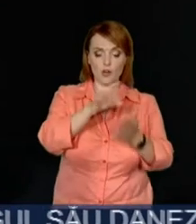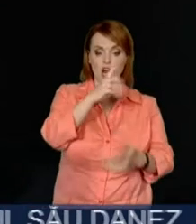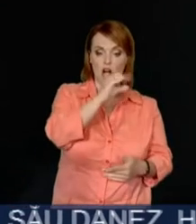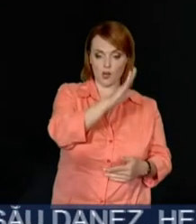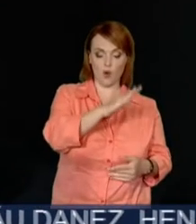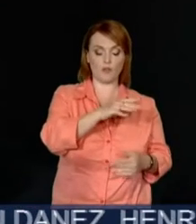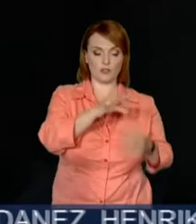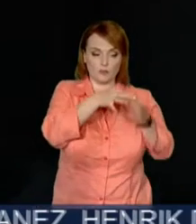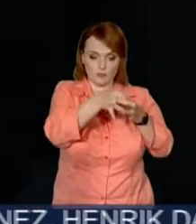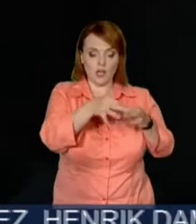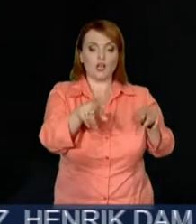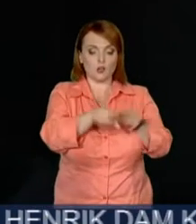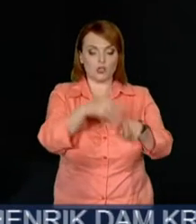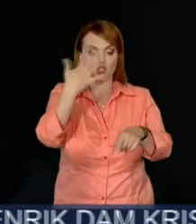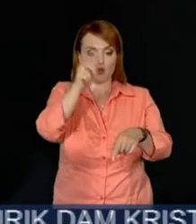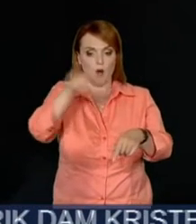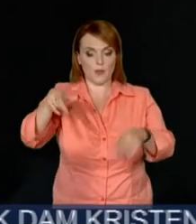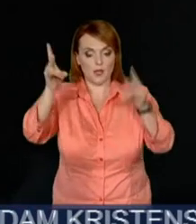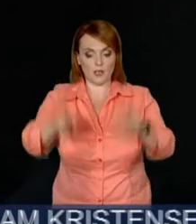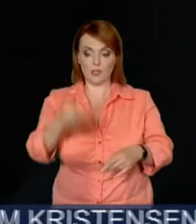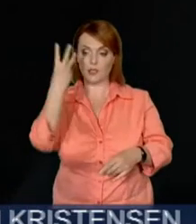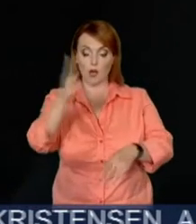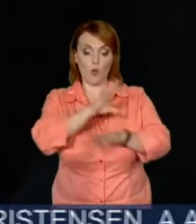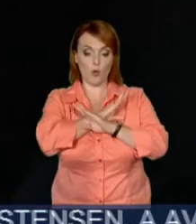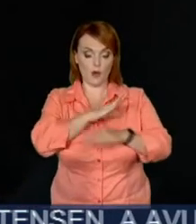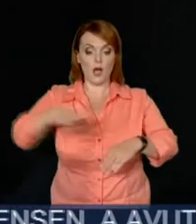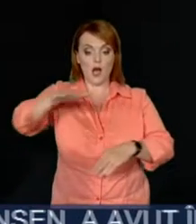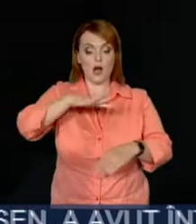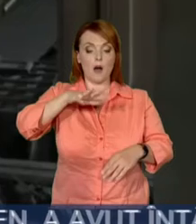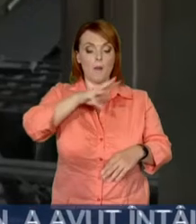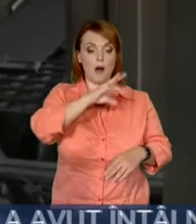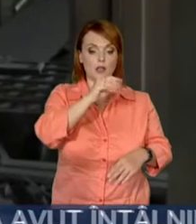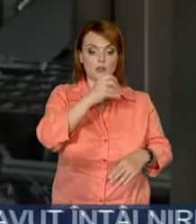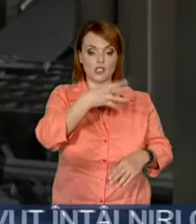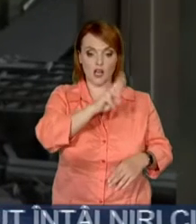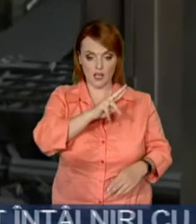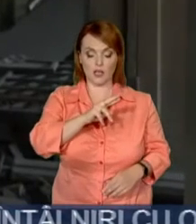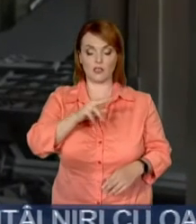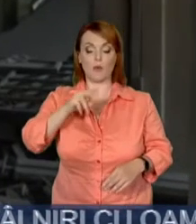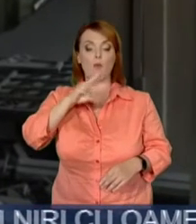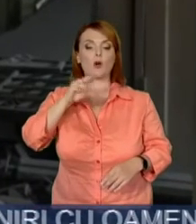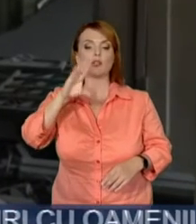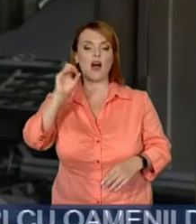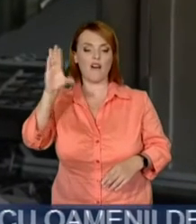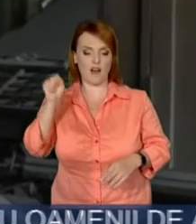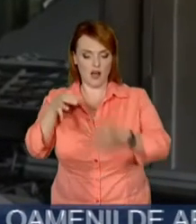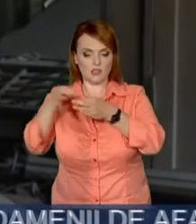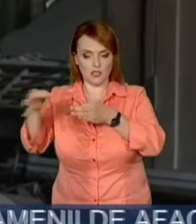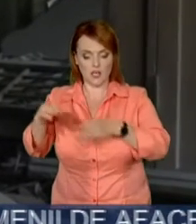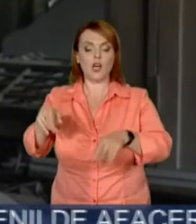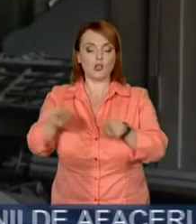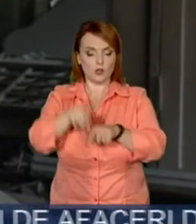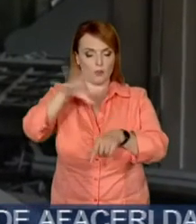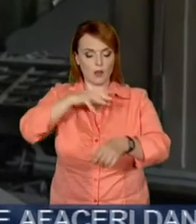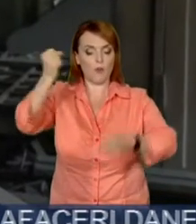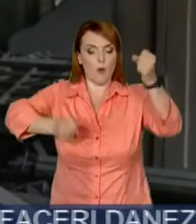Harkov. Cel puțin 5 oameni au fost răniți, iar 3 au murit în localitatea Malaya Tokmachka din regiunea Poltava, în urma bombardamentelor rusești